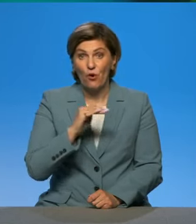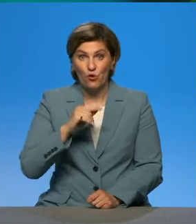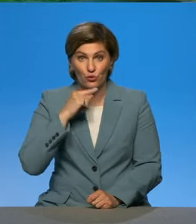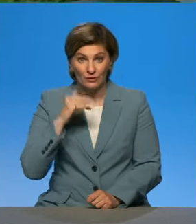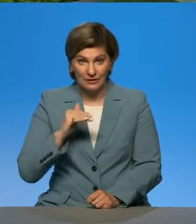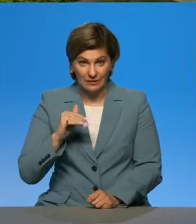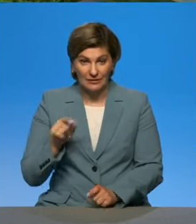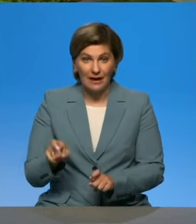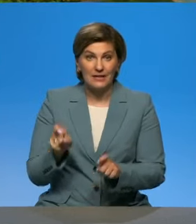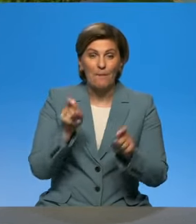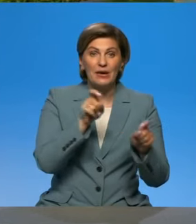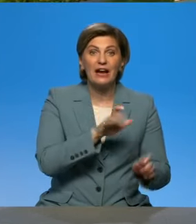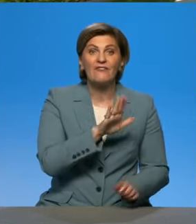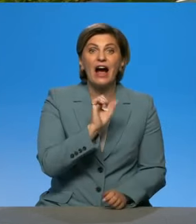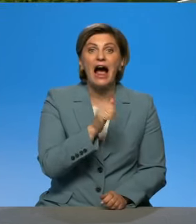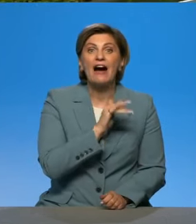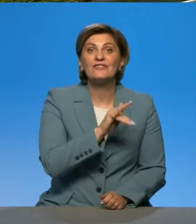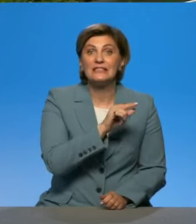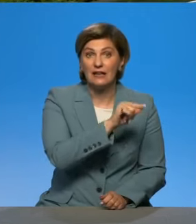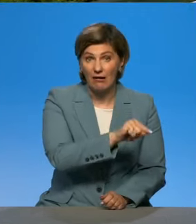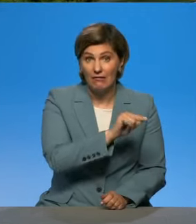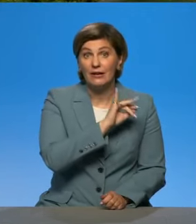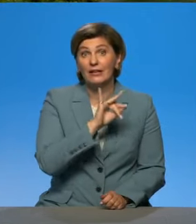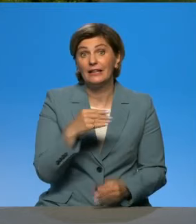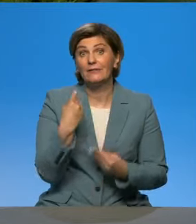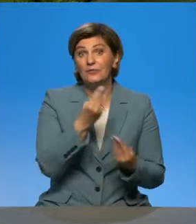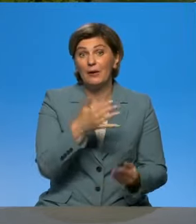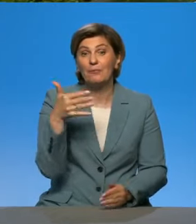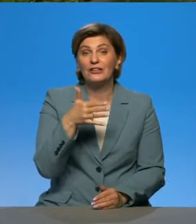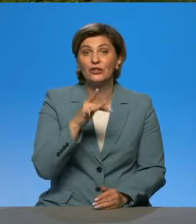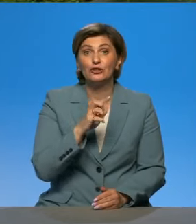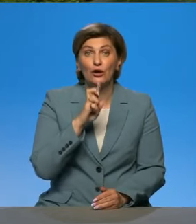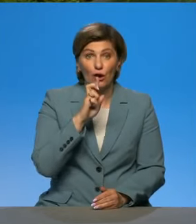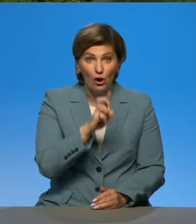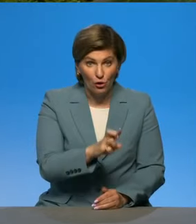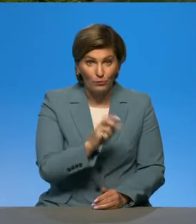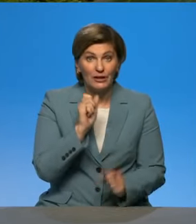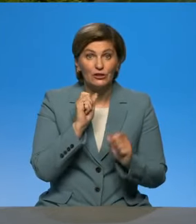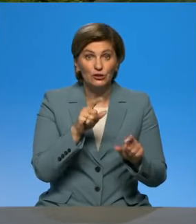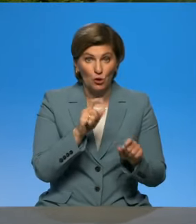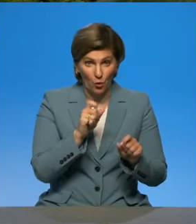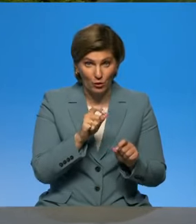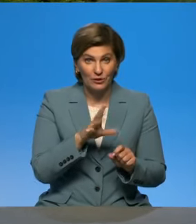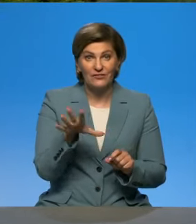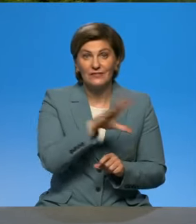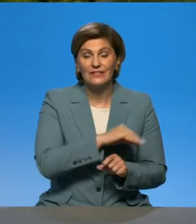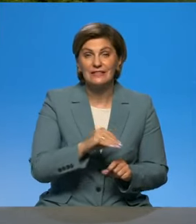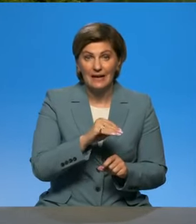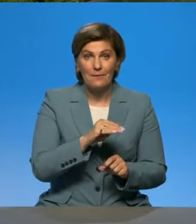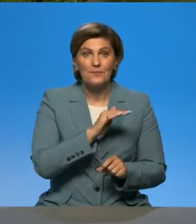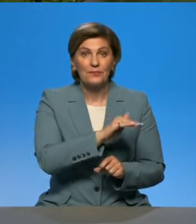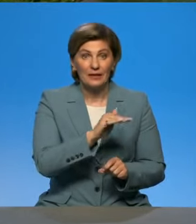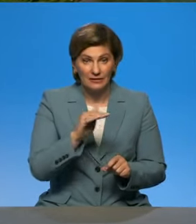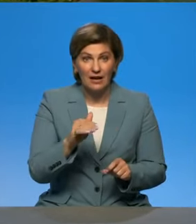они переехали в Австралию, и император дал 5000 рублей золотом всем миклухам для поддержания. Ежегодно